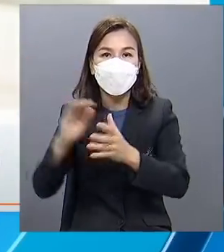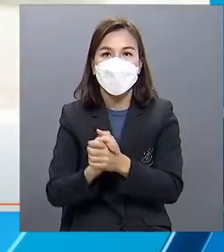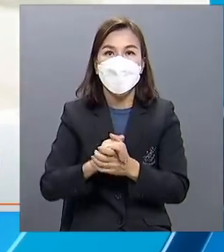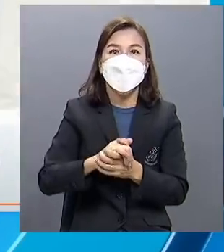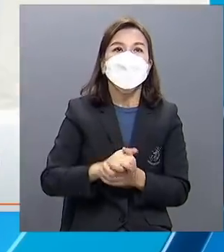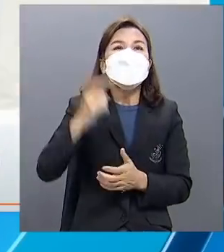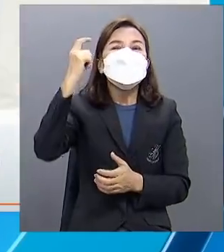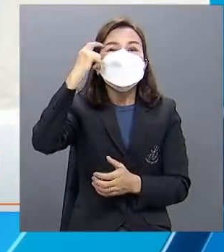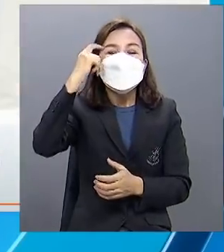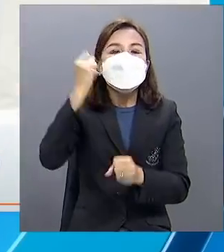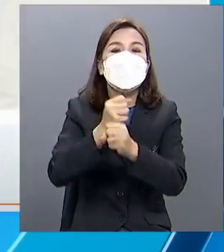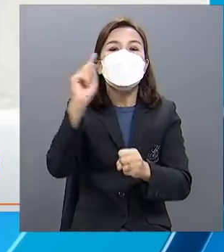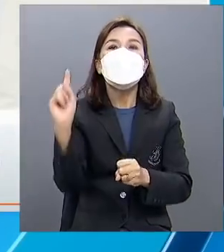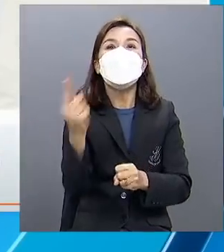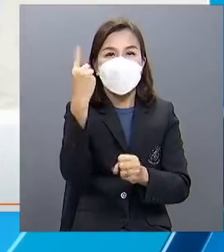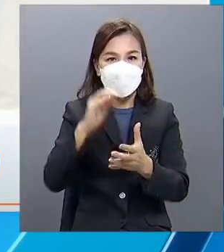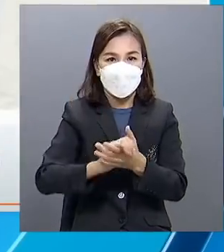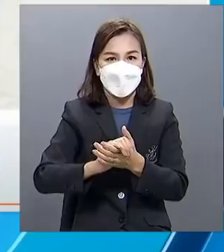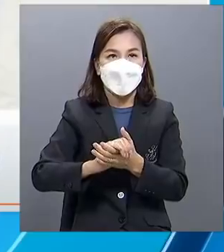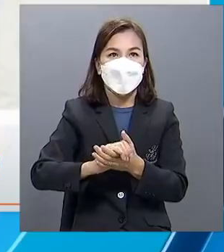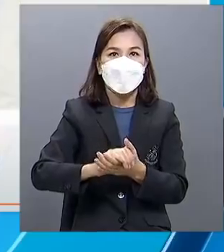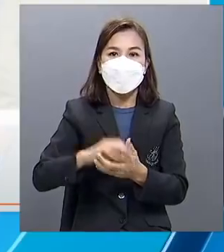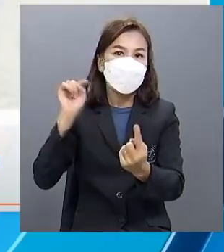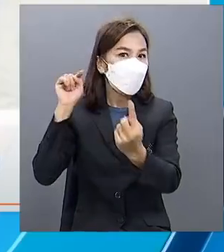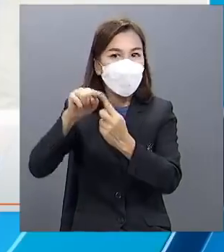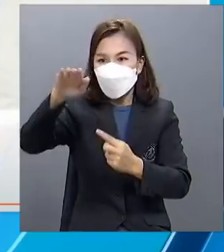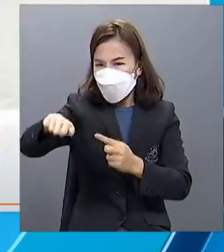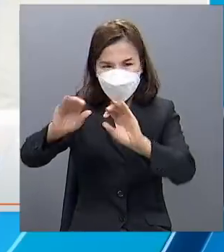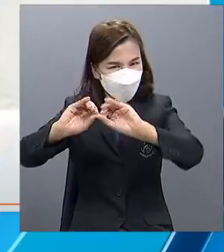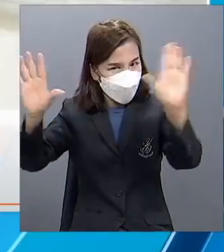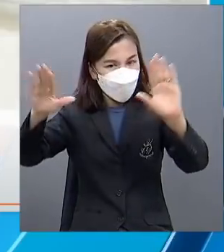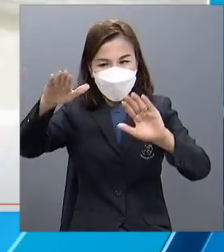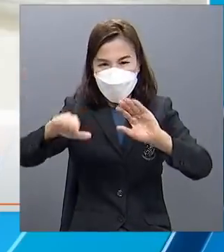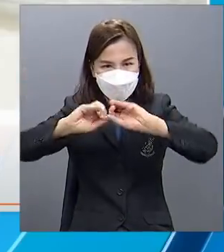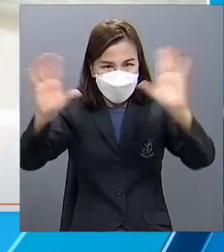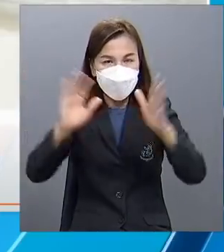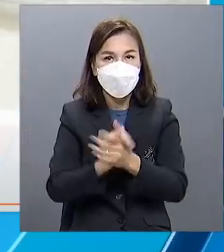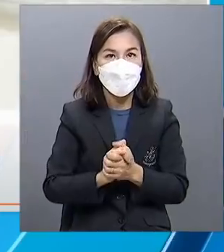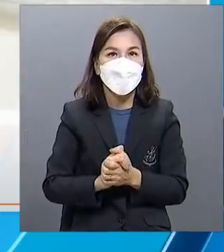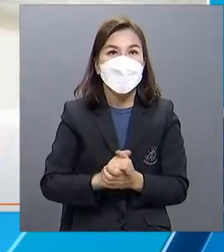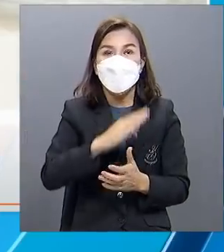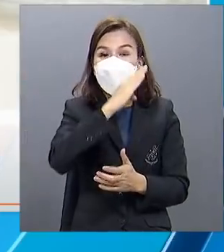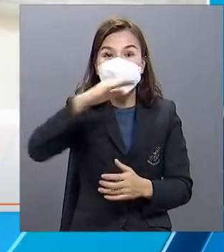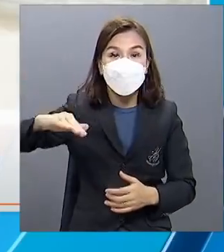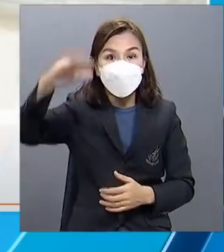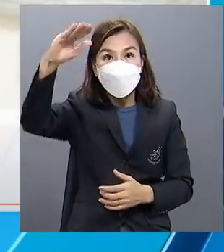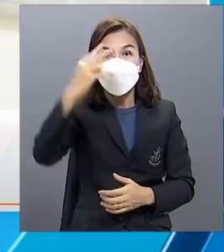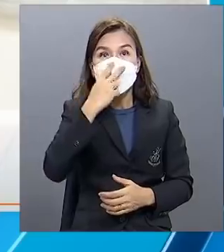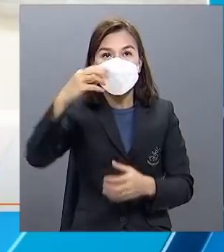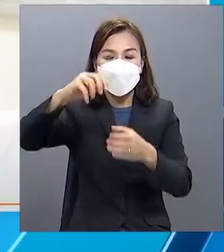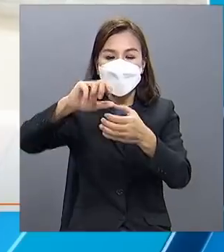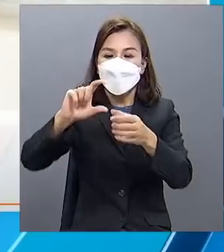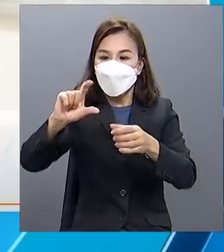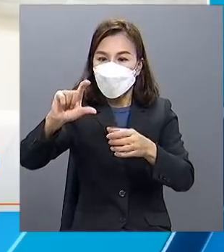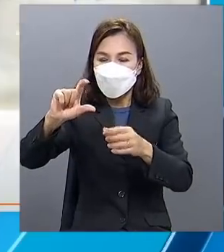วัคซีนมาเป็นโดดเป็นที่เรียบเป็นไซส์สำหรับเด็กเลยนะของที่เราใช้กันอยู่ของผู้ใหญ่ตอนนี้เราใช้ขวดและฝาสีม่วงนะครับ